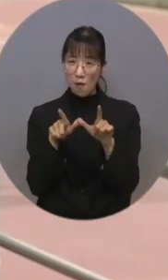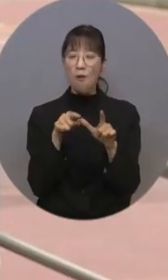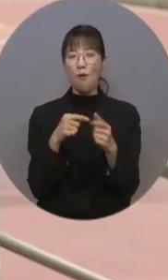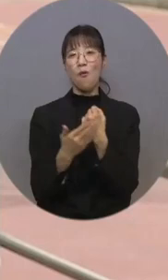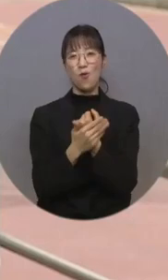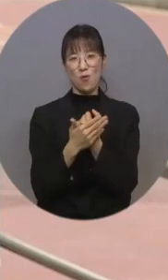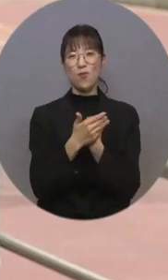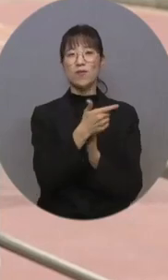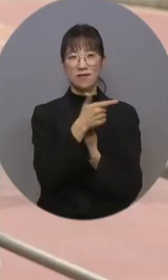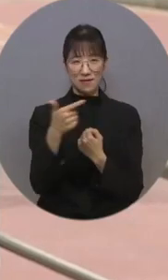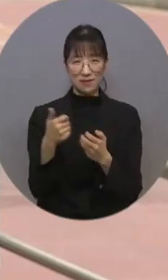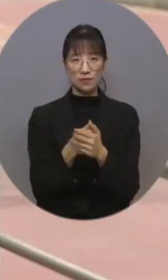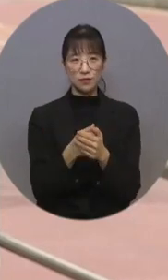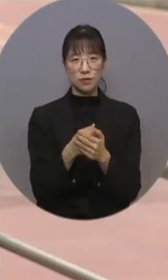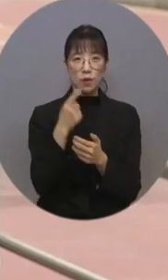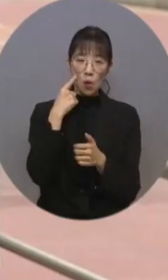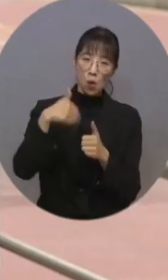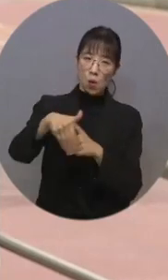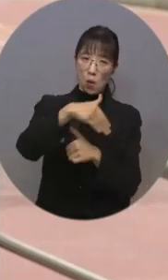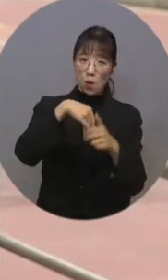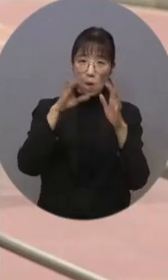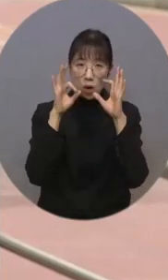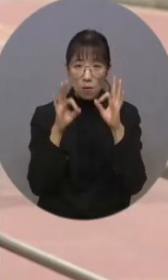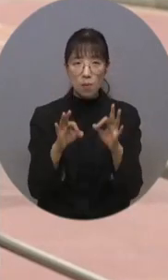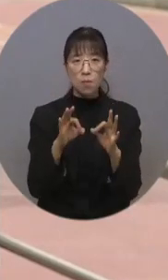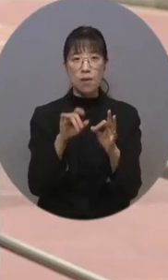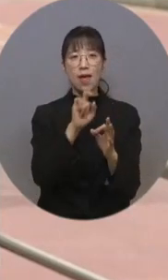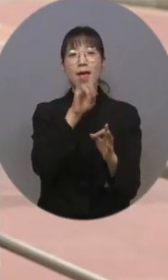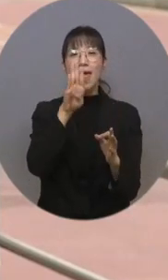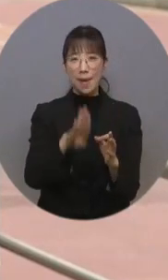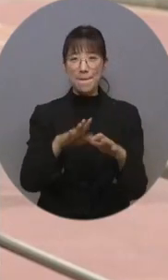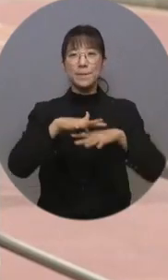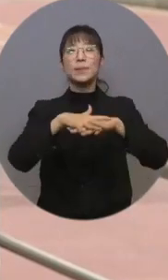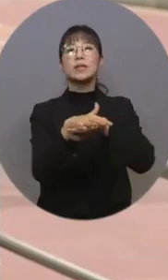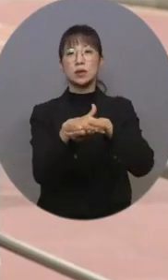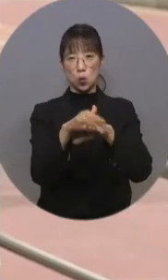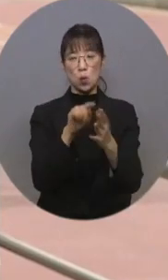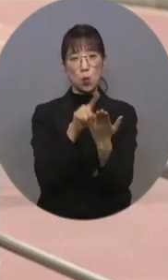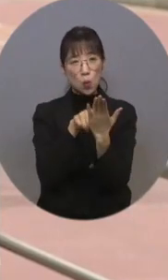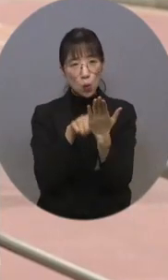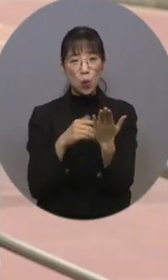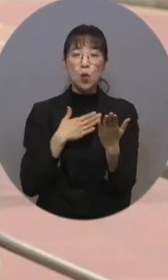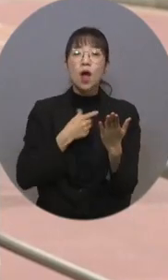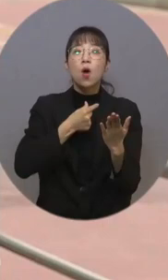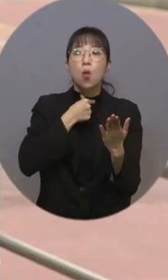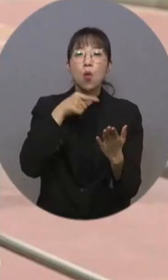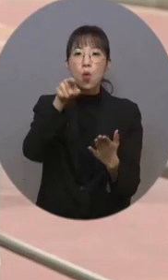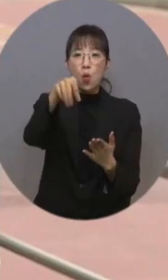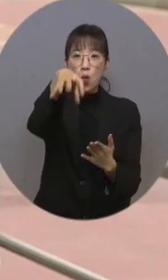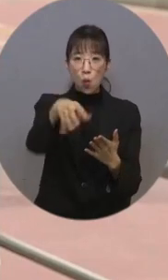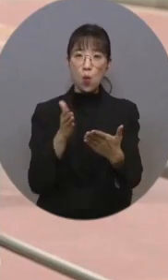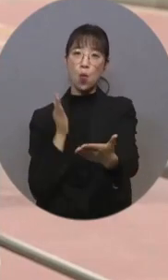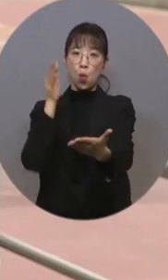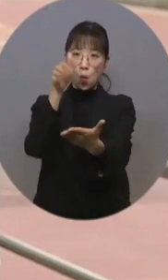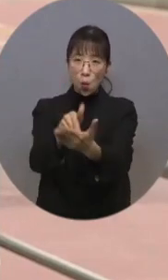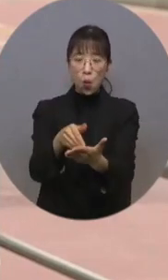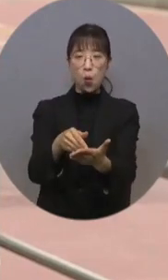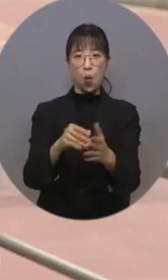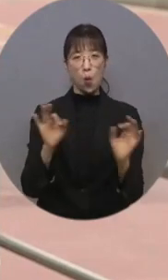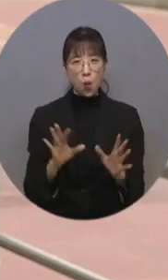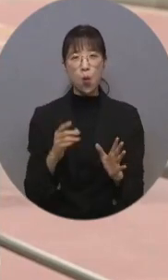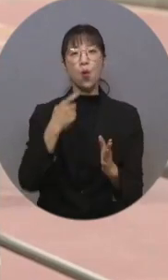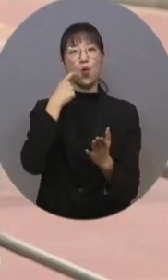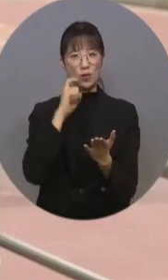마찬가지인데요. 주위를 살펴보면 모바일 앱 지도 서비스를 활용해 원하는 목적지를 쉽게 이동하는 모습을 살펴볼 수